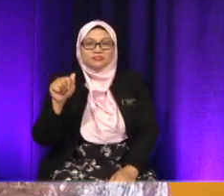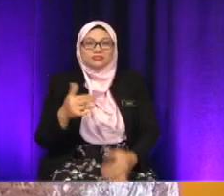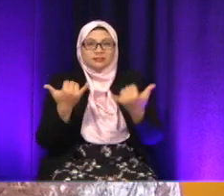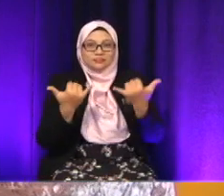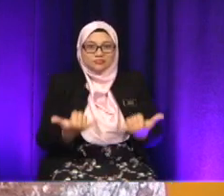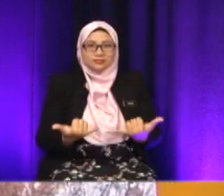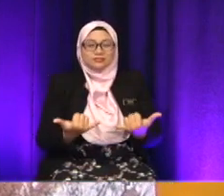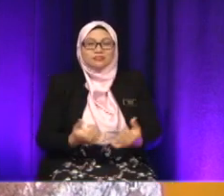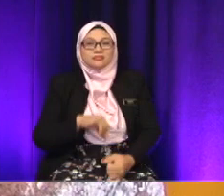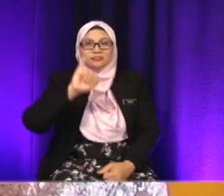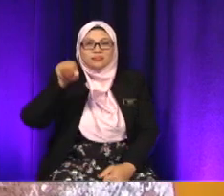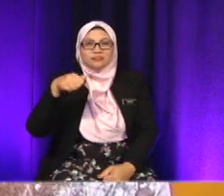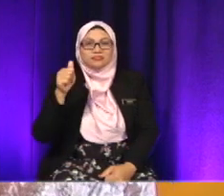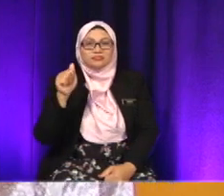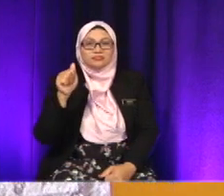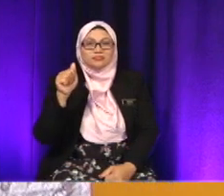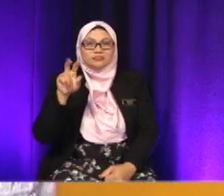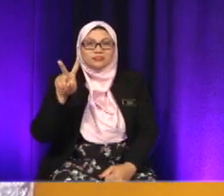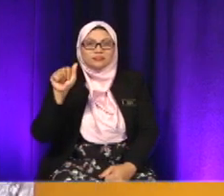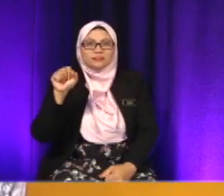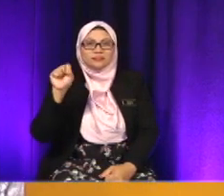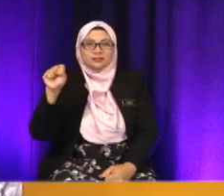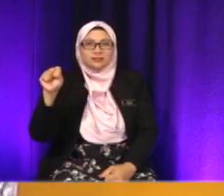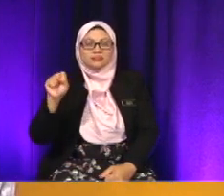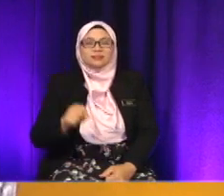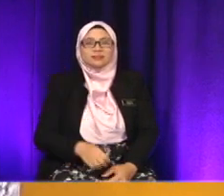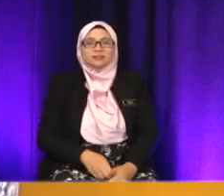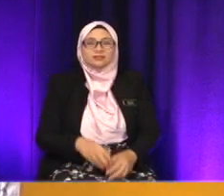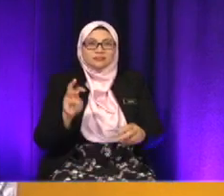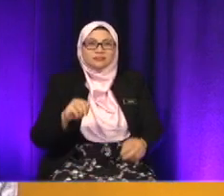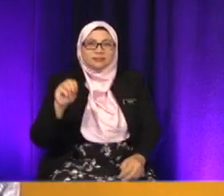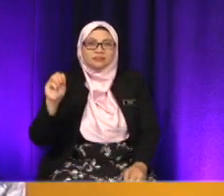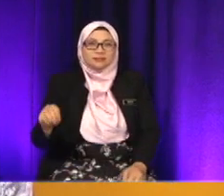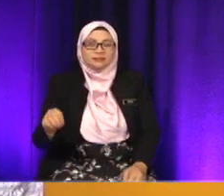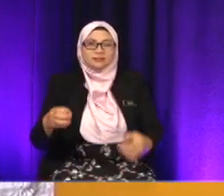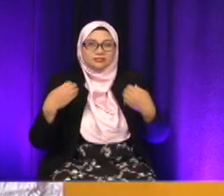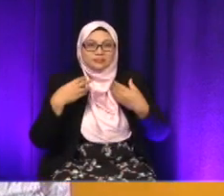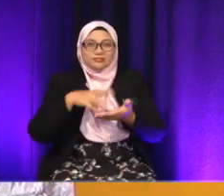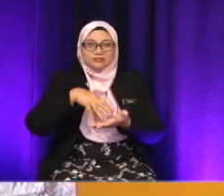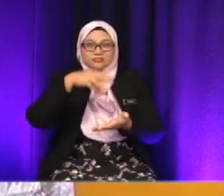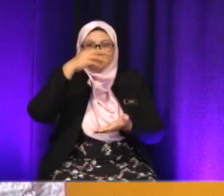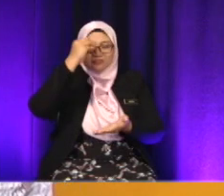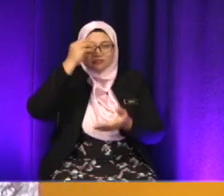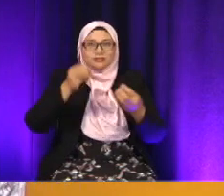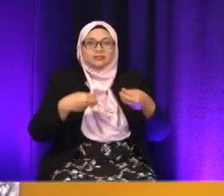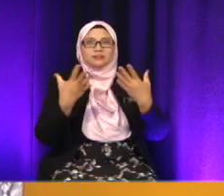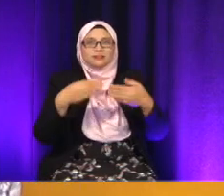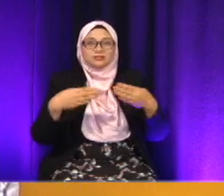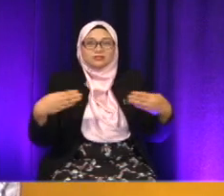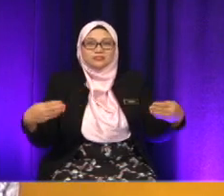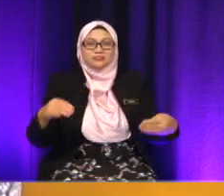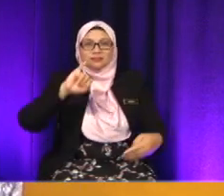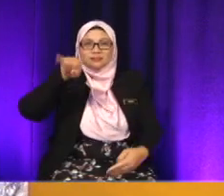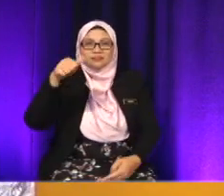untuk pengetahuan murid-murid nih mereka belajar banyak bahasa ee Java Java squishy